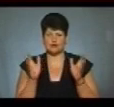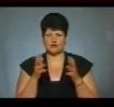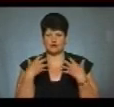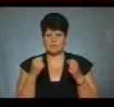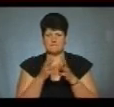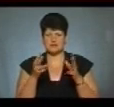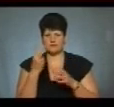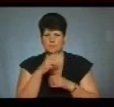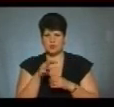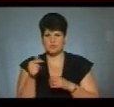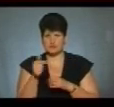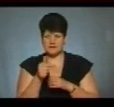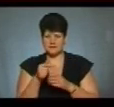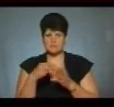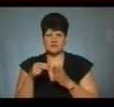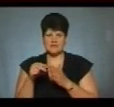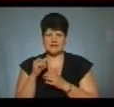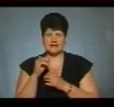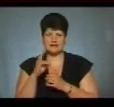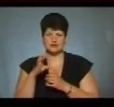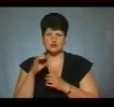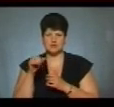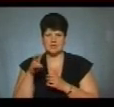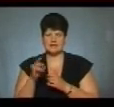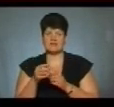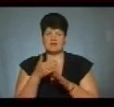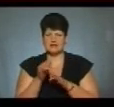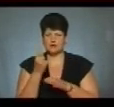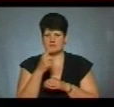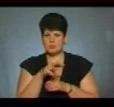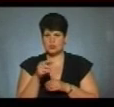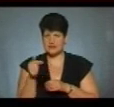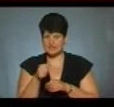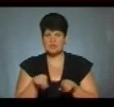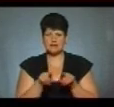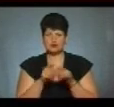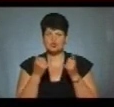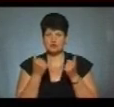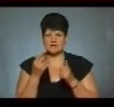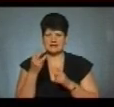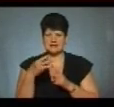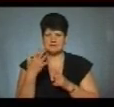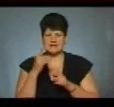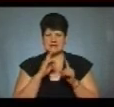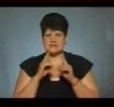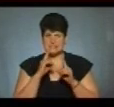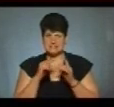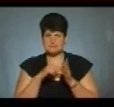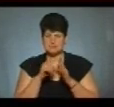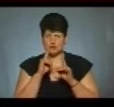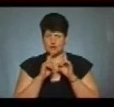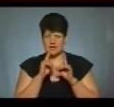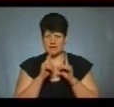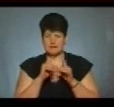2 мільйонів гривень. На придбання інсуліну виділили 1 мільйон гривень. Також сьогодні на 35-й сесії міської ради 7-го